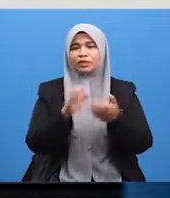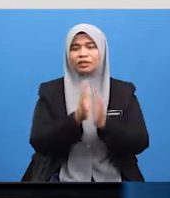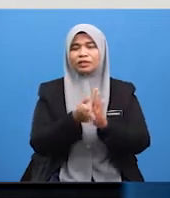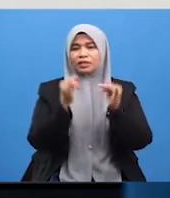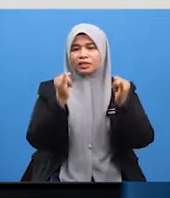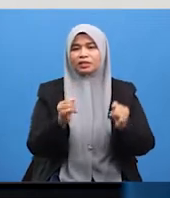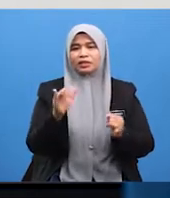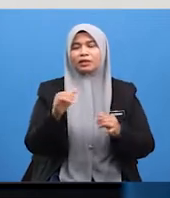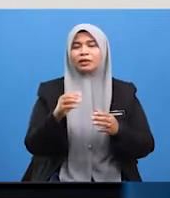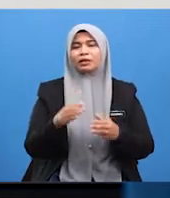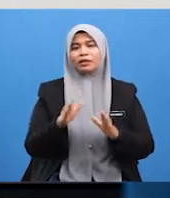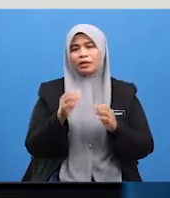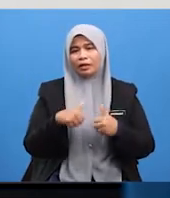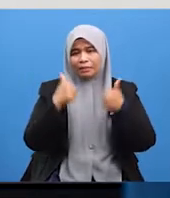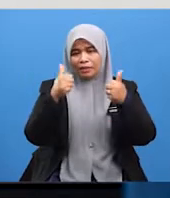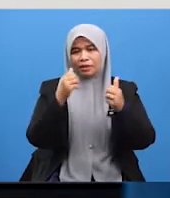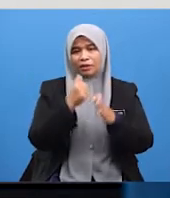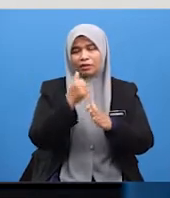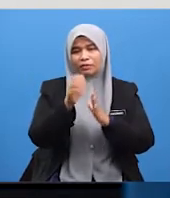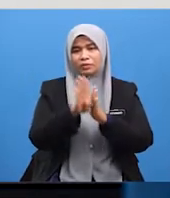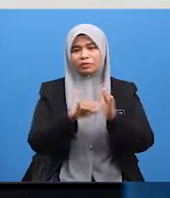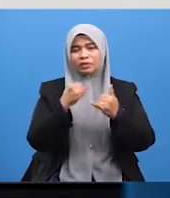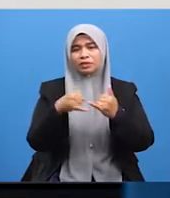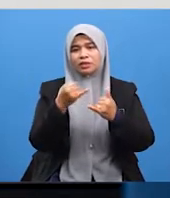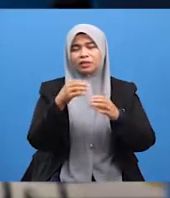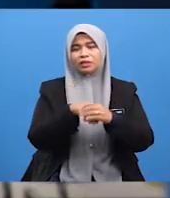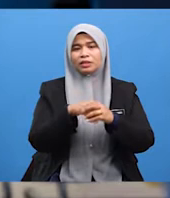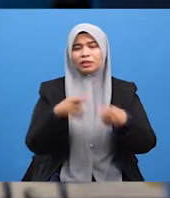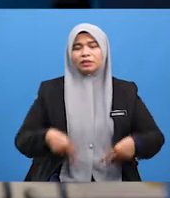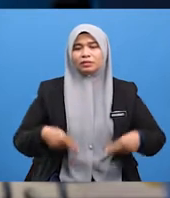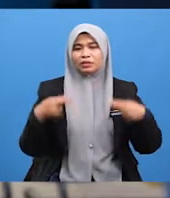hebat atau berjaya dalam hidupnya.